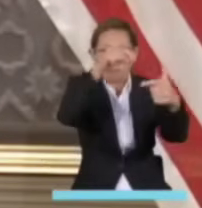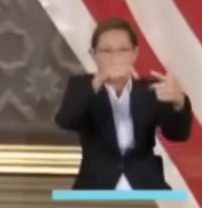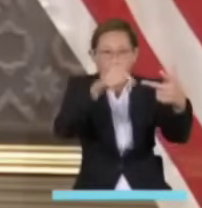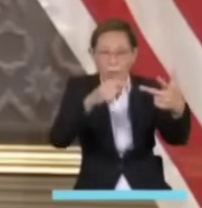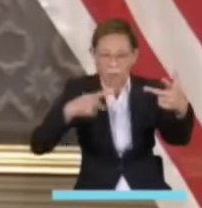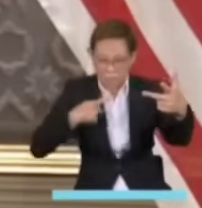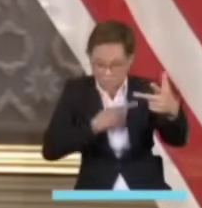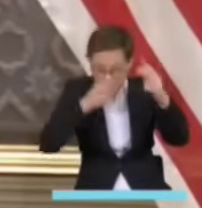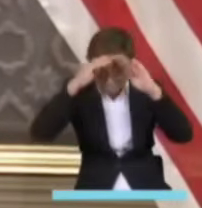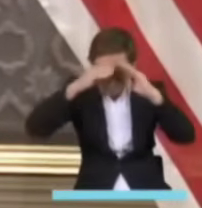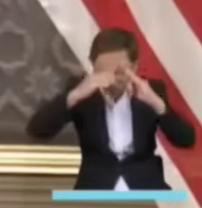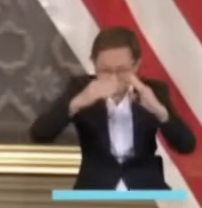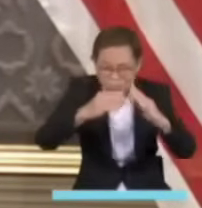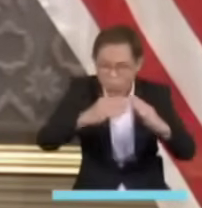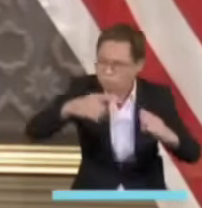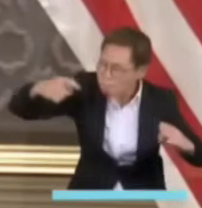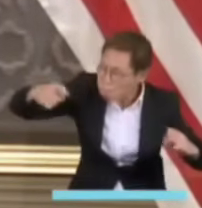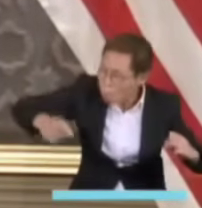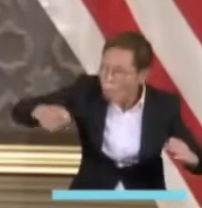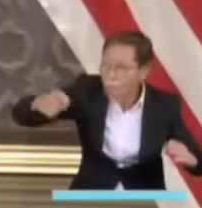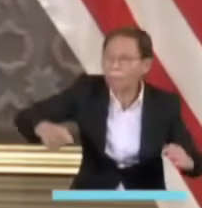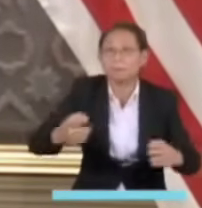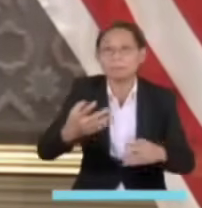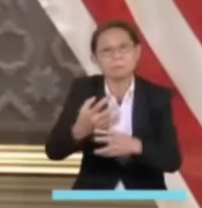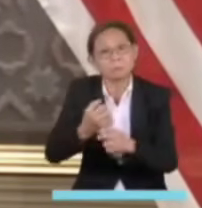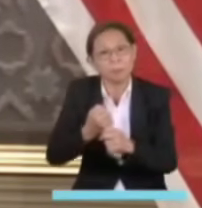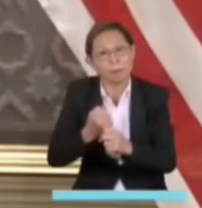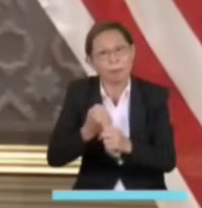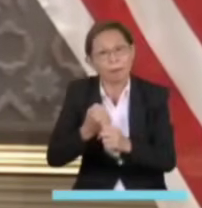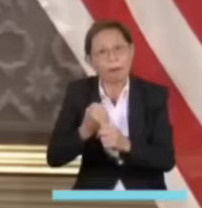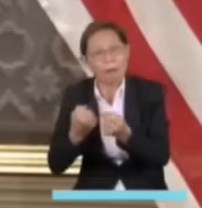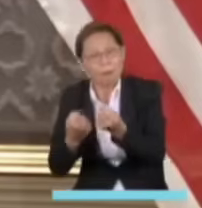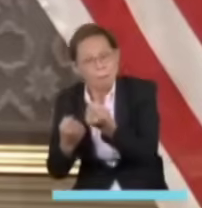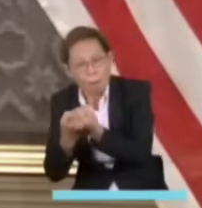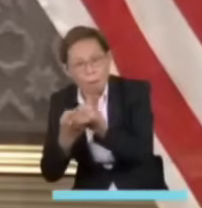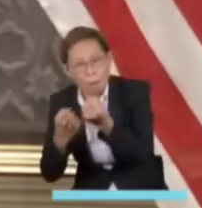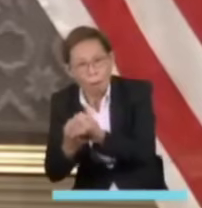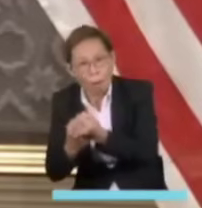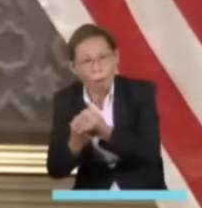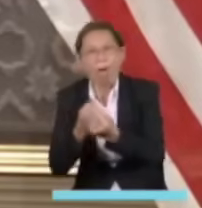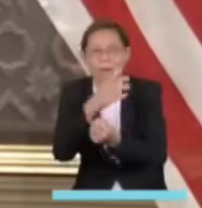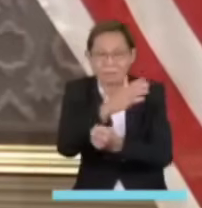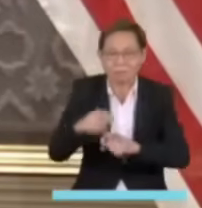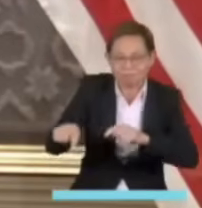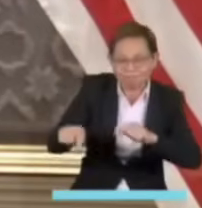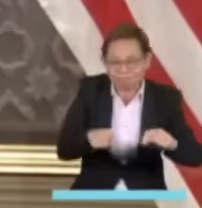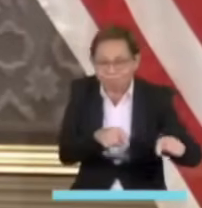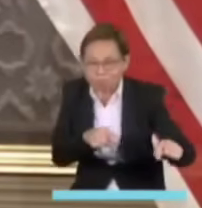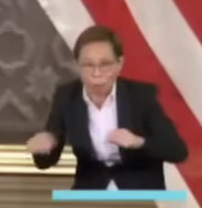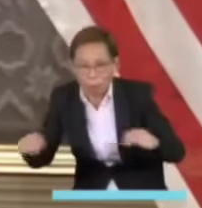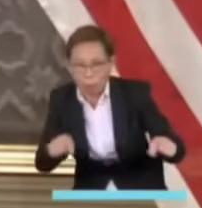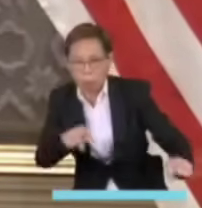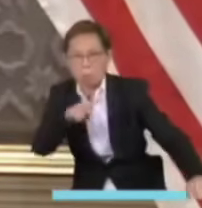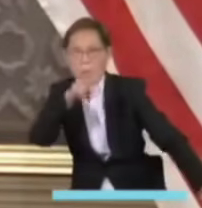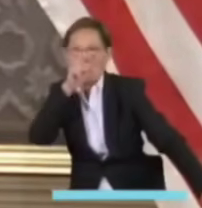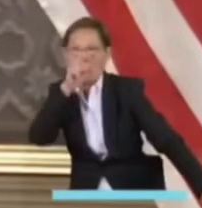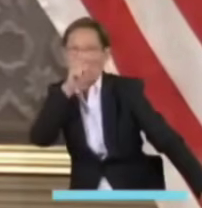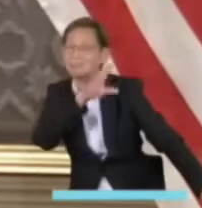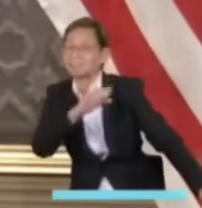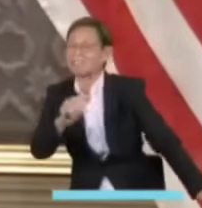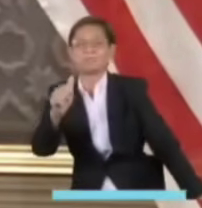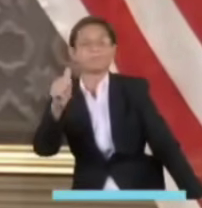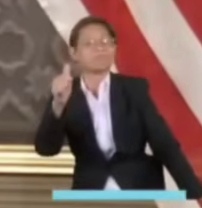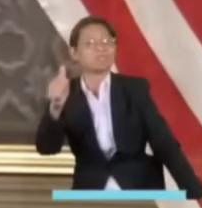kita tekankan keperluan mendapat dukungan dan bertindak dengan begitu tegas dan